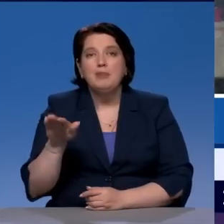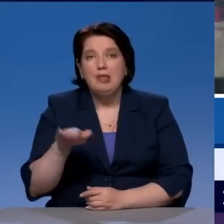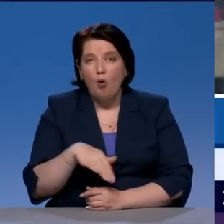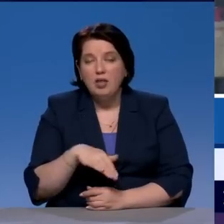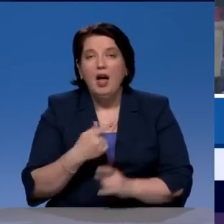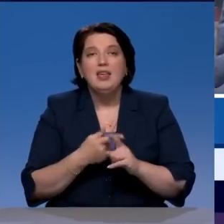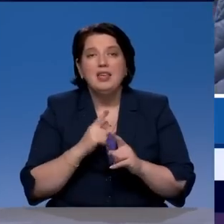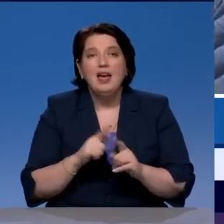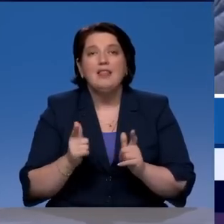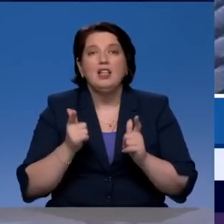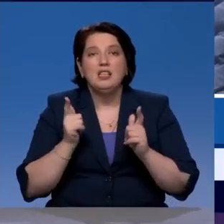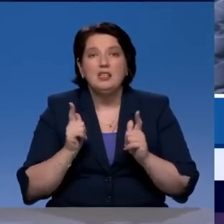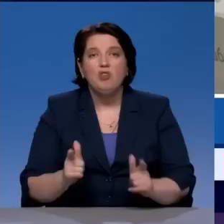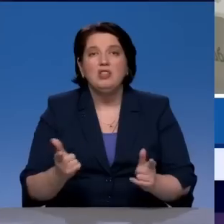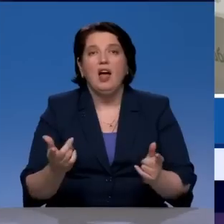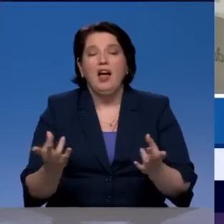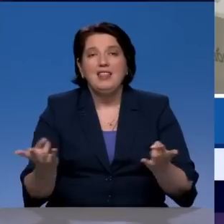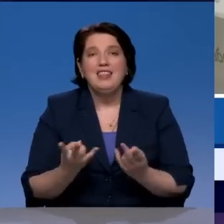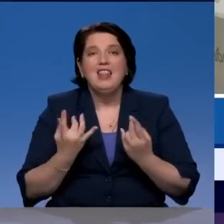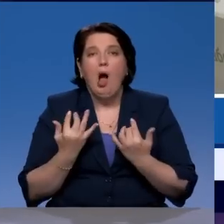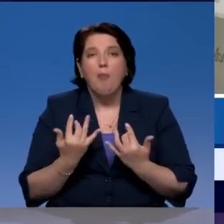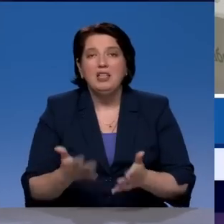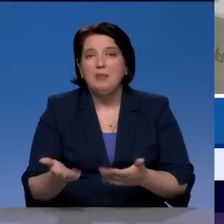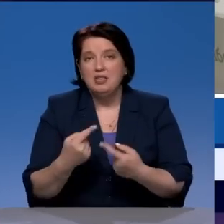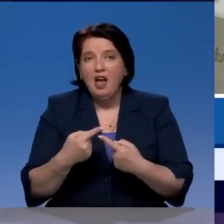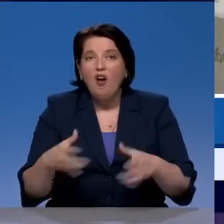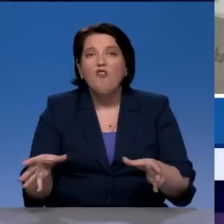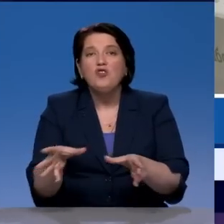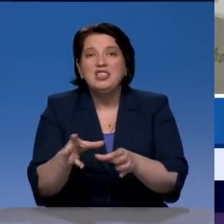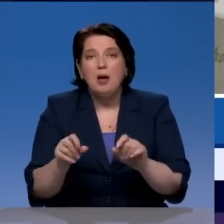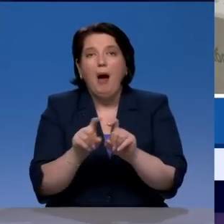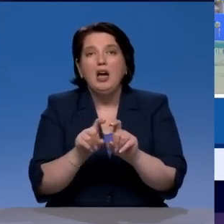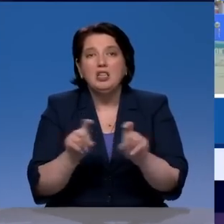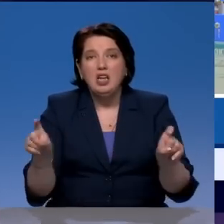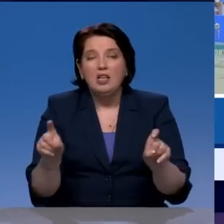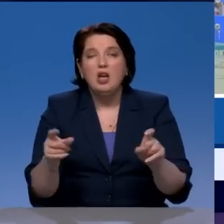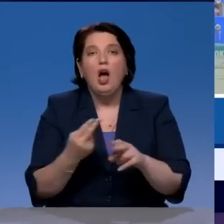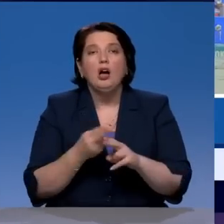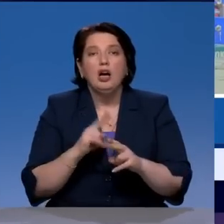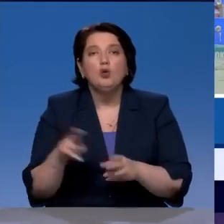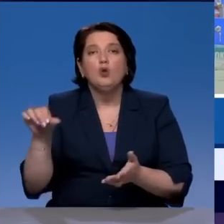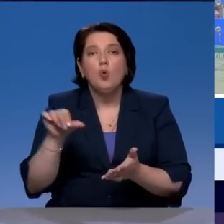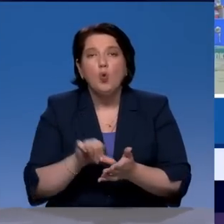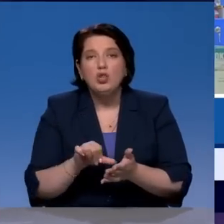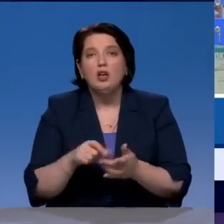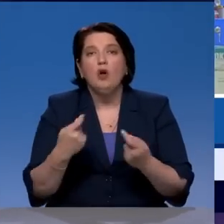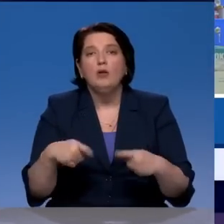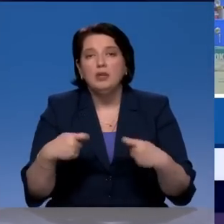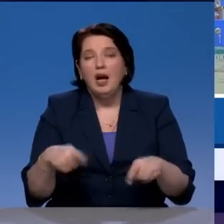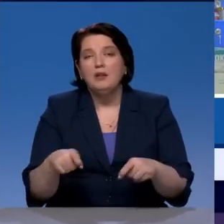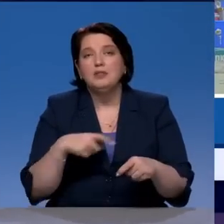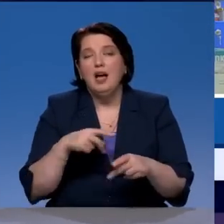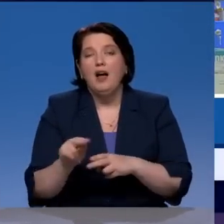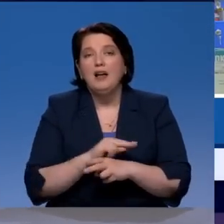действительно необходимость всем организациям, которые участвуют в движении лекарственных препаратов, а это не только аптеки, но